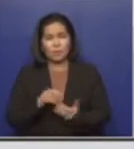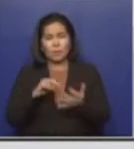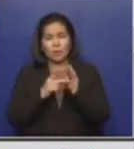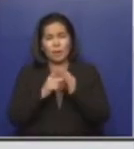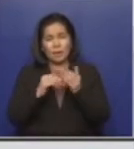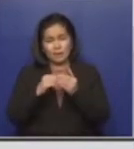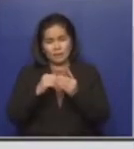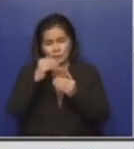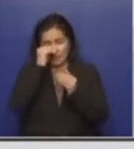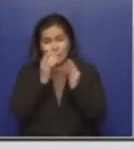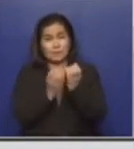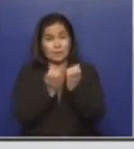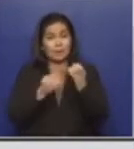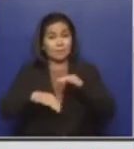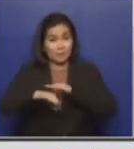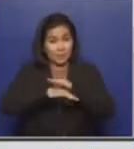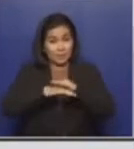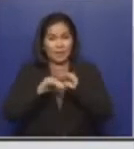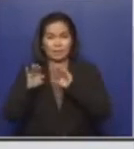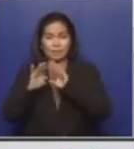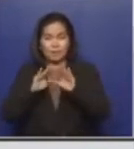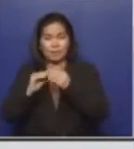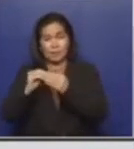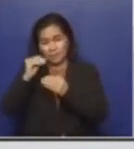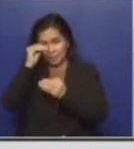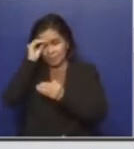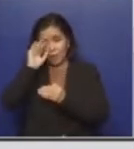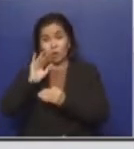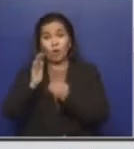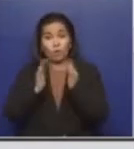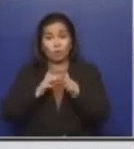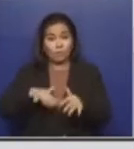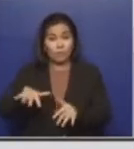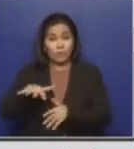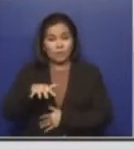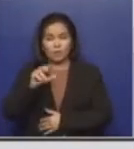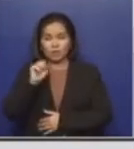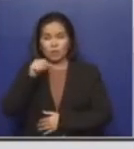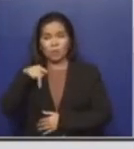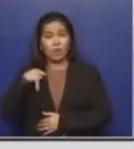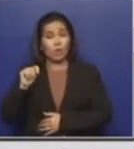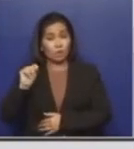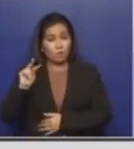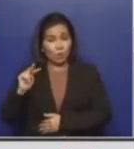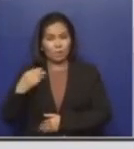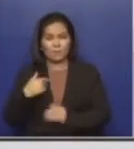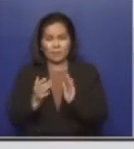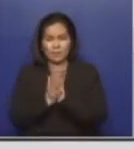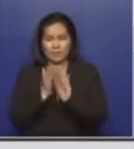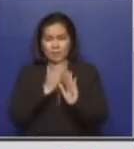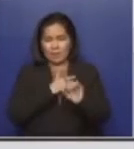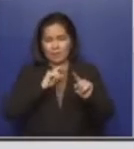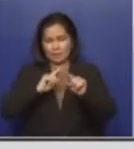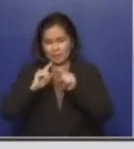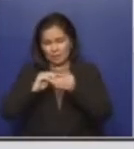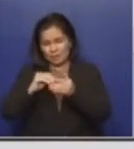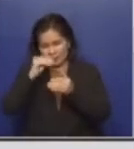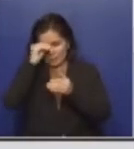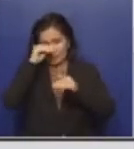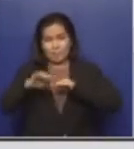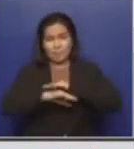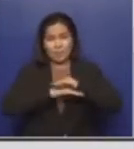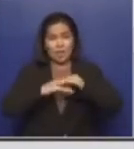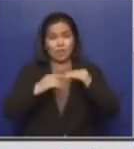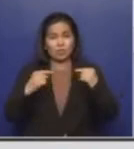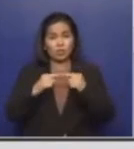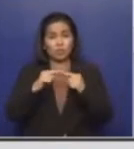มีทั้งพระภิกษุสามเณรซึ่งศึกษาขั้นพื้นฐานอยู่ในสังกัดสำนักพุ